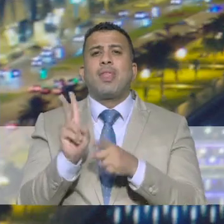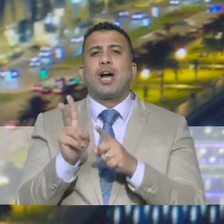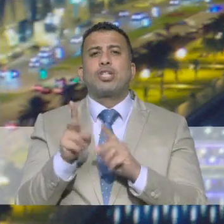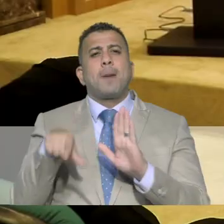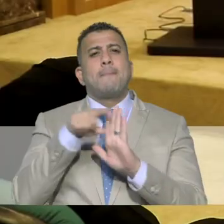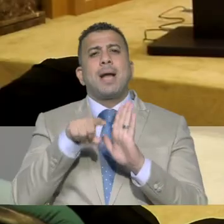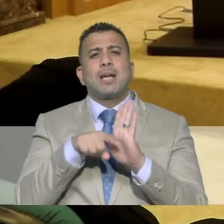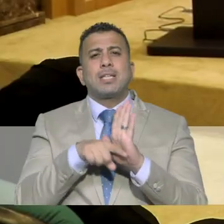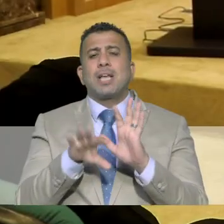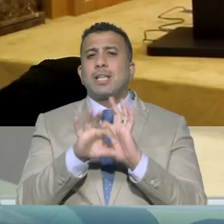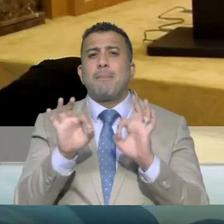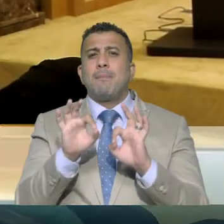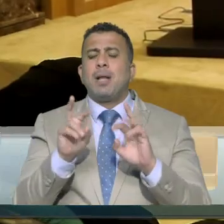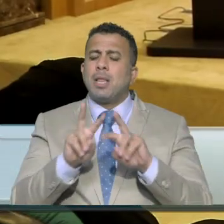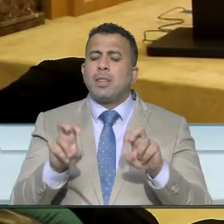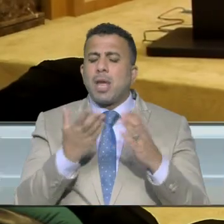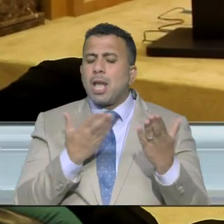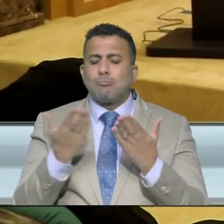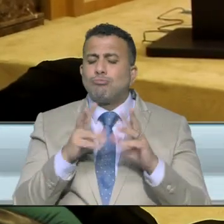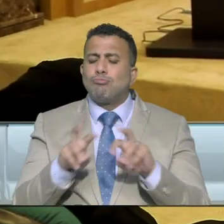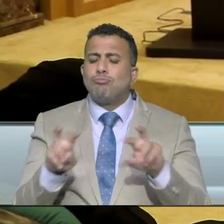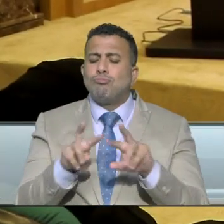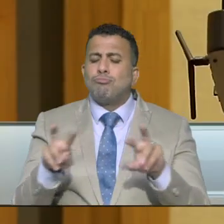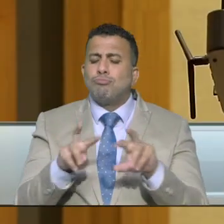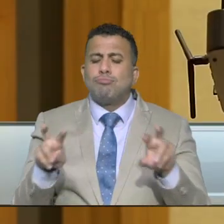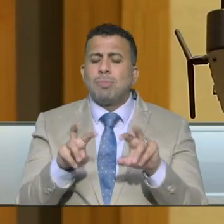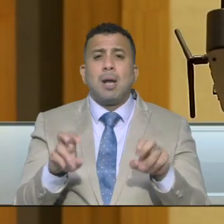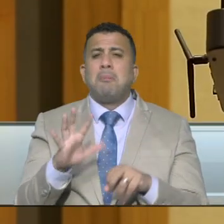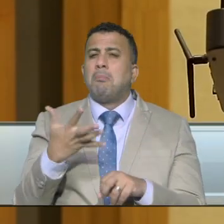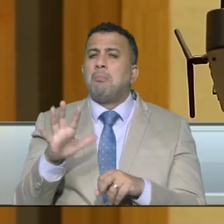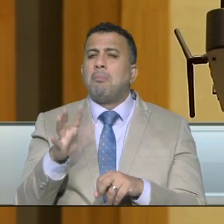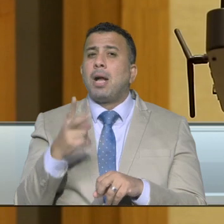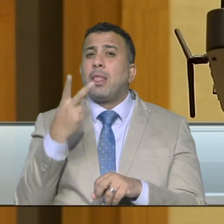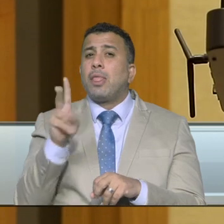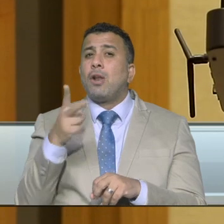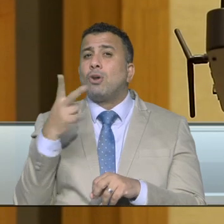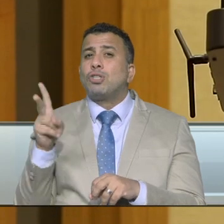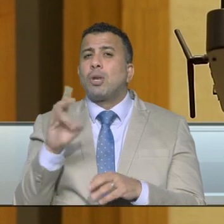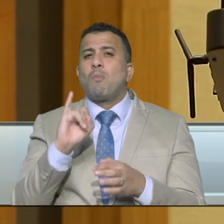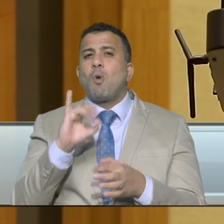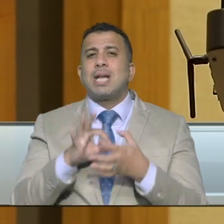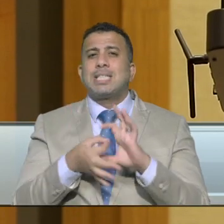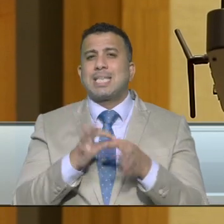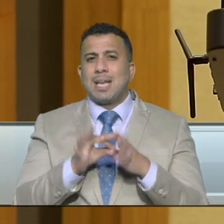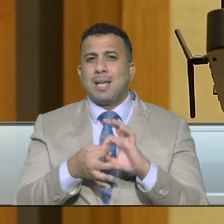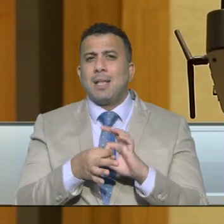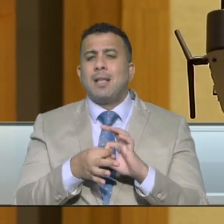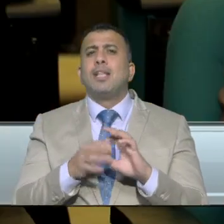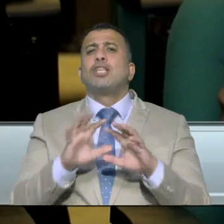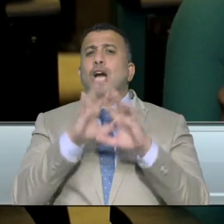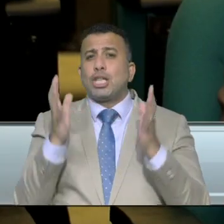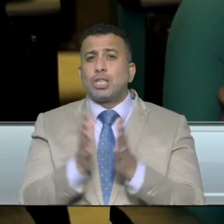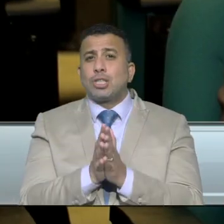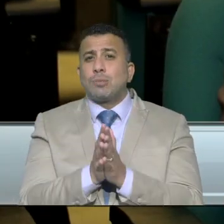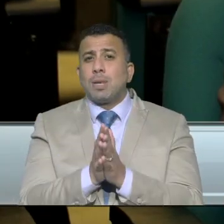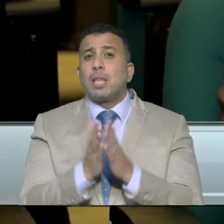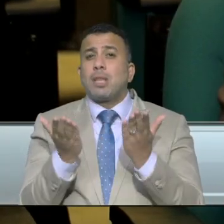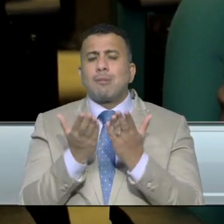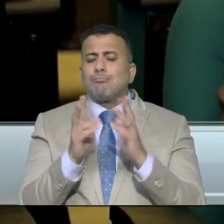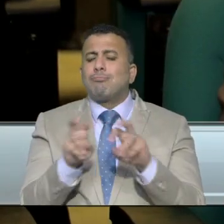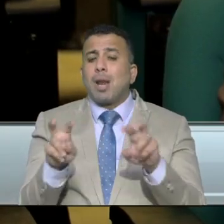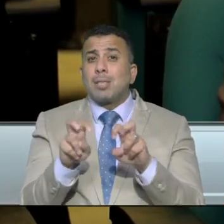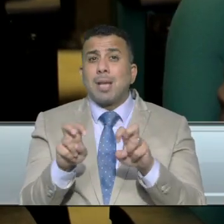اطلاق 12 معيارا ستتم دراستها على ما يقارب 22 مؤسسه مؤسسه بحيث